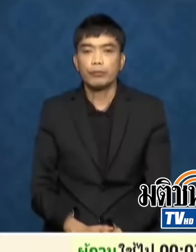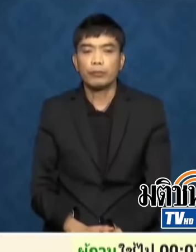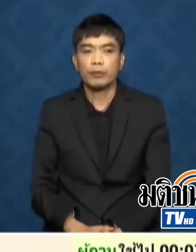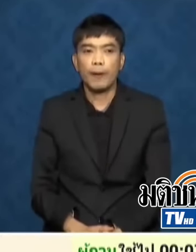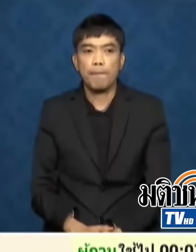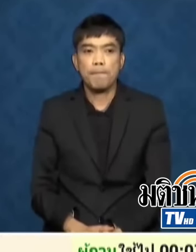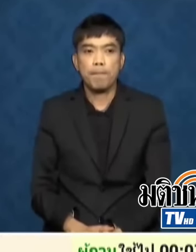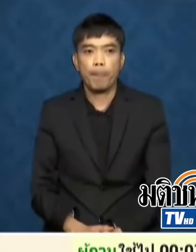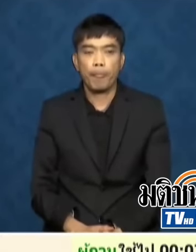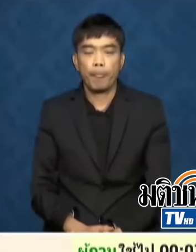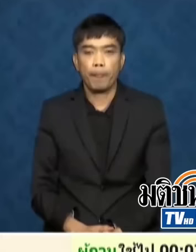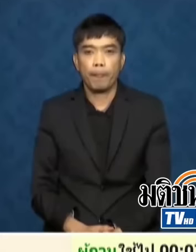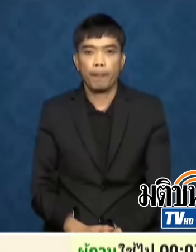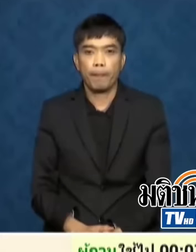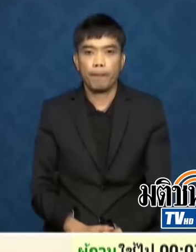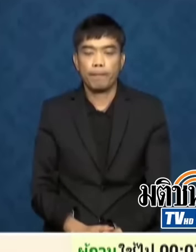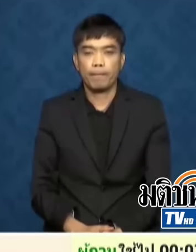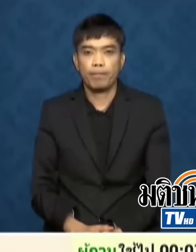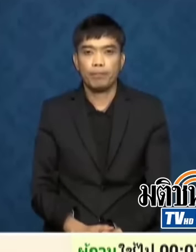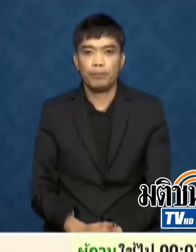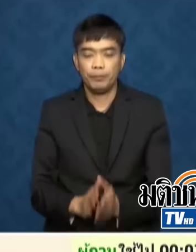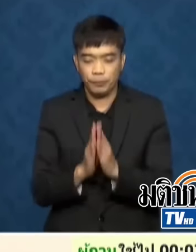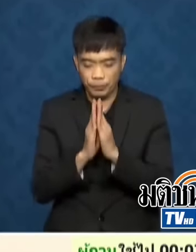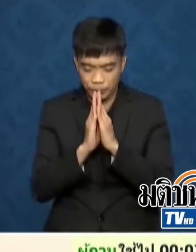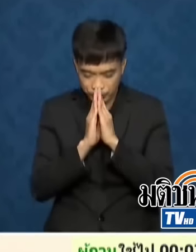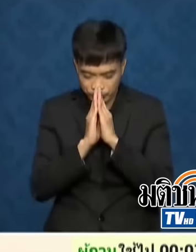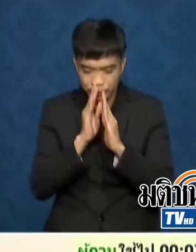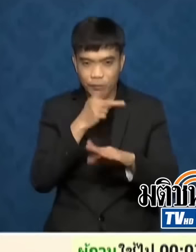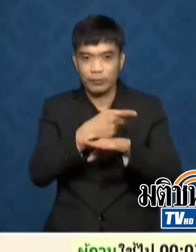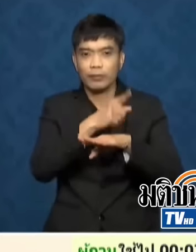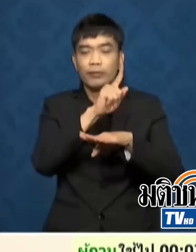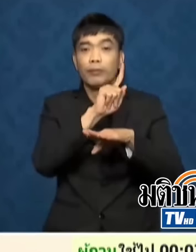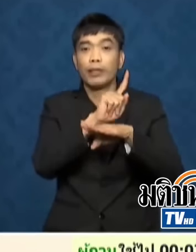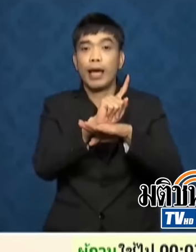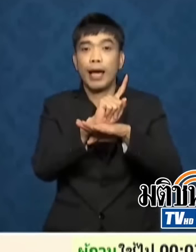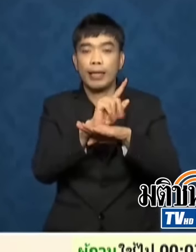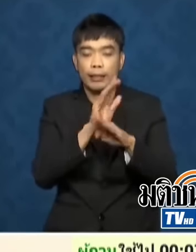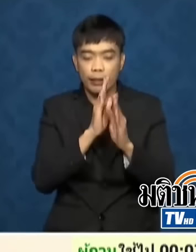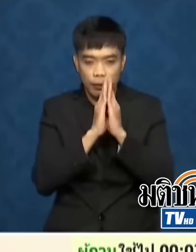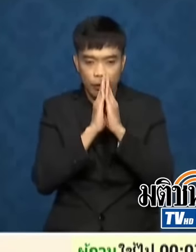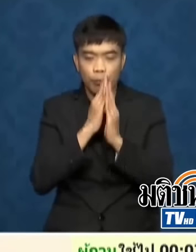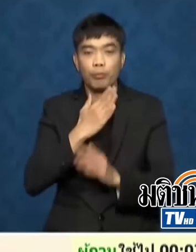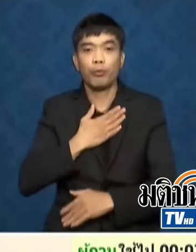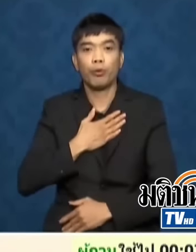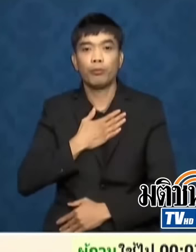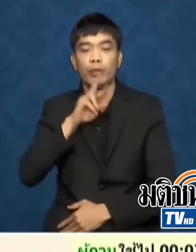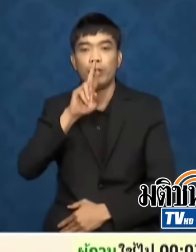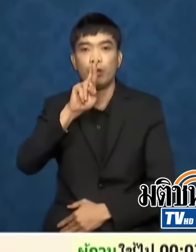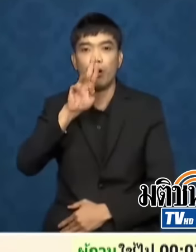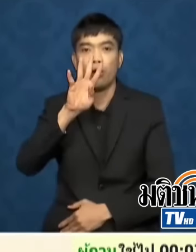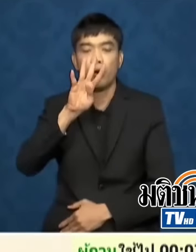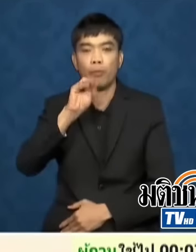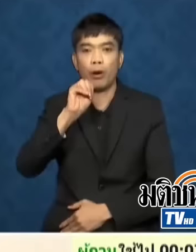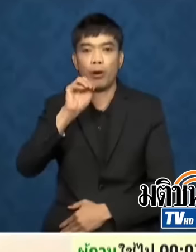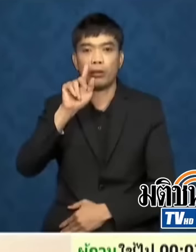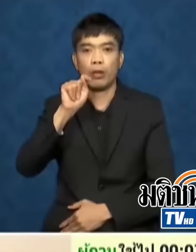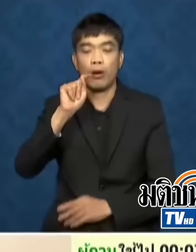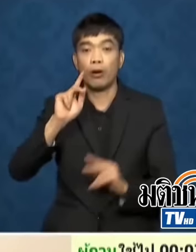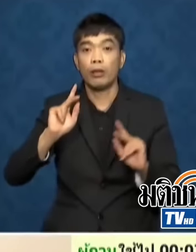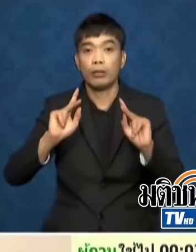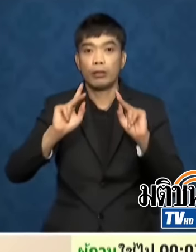กับเรียนท่านประธานที่เคารพผมพันตำรวจเอกทวีสอดตองรัฐมนตรีว่าการกระทรวง